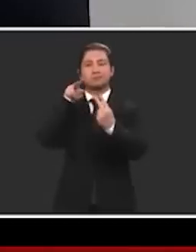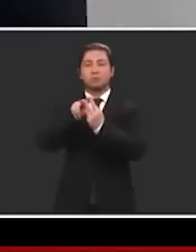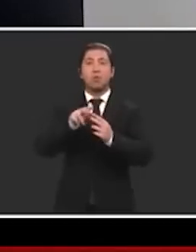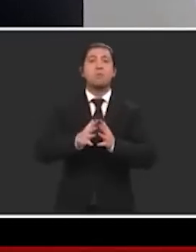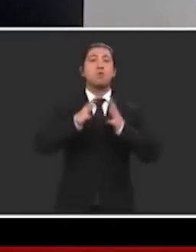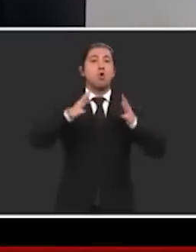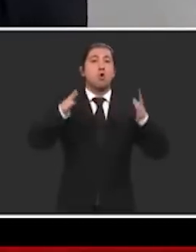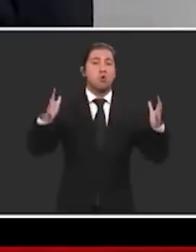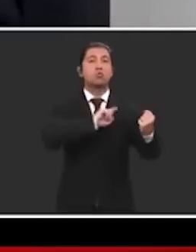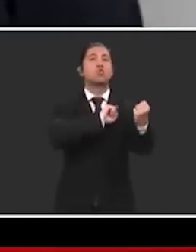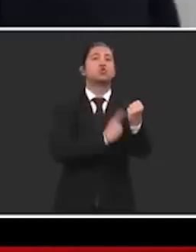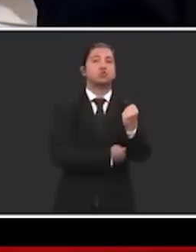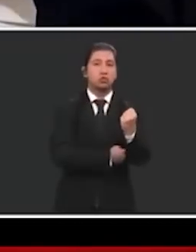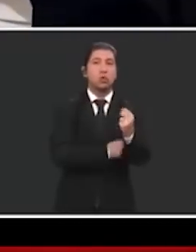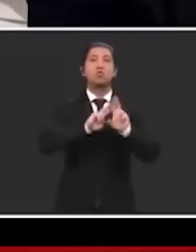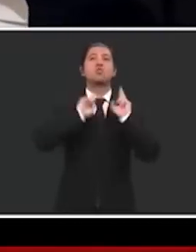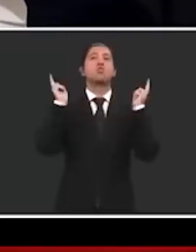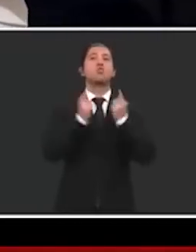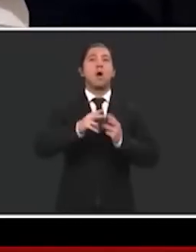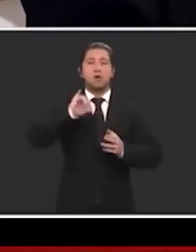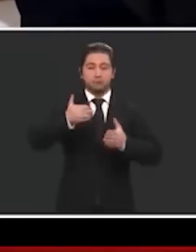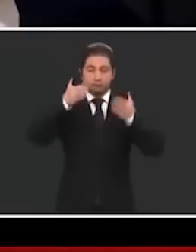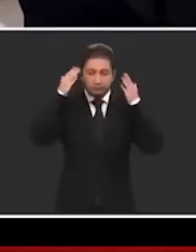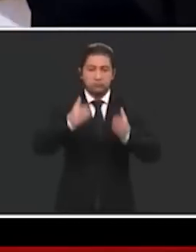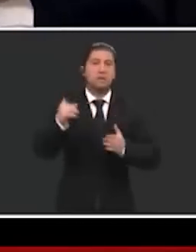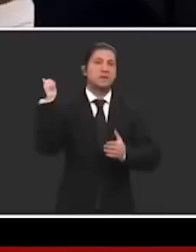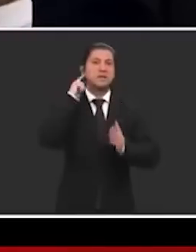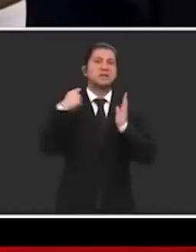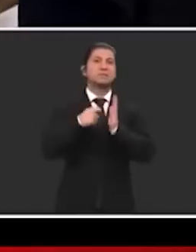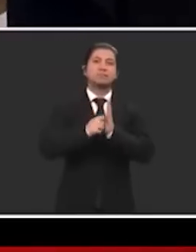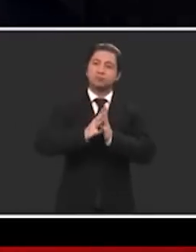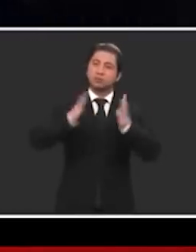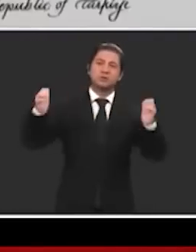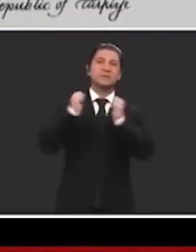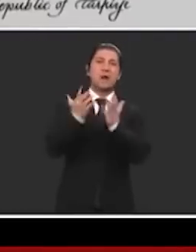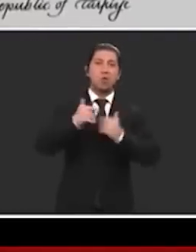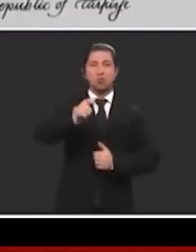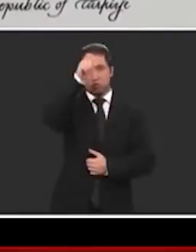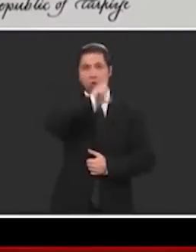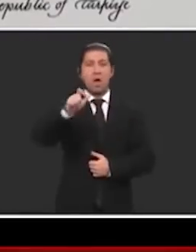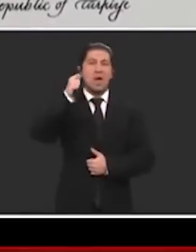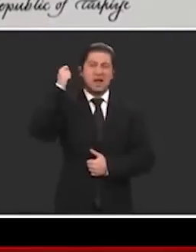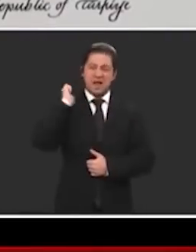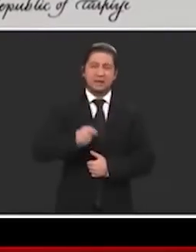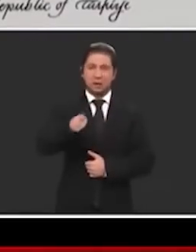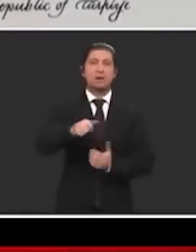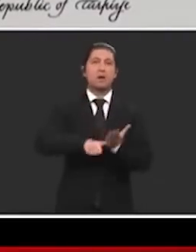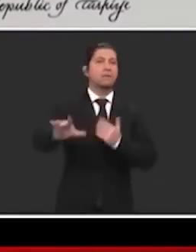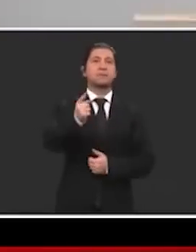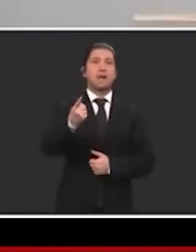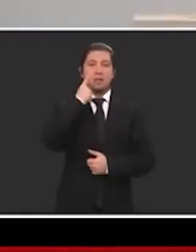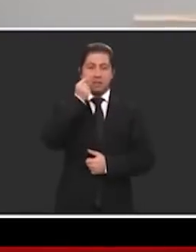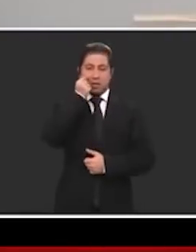büyüyen, güçlenen, dünyada ağırlığı ve itibarı artan Türkiye gerçeğine bir kez daha şahit